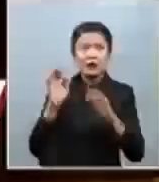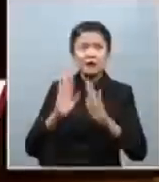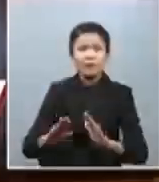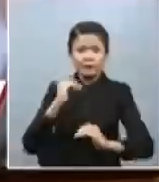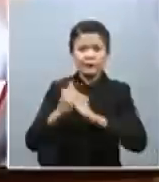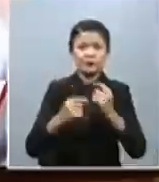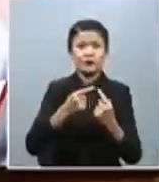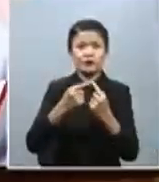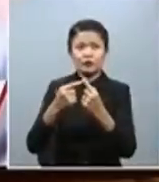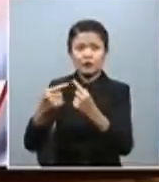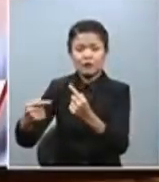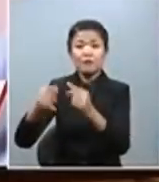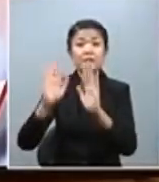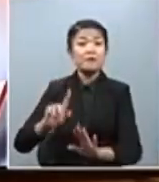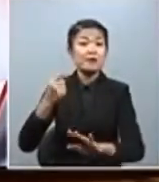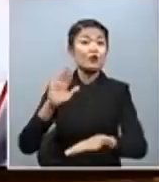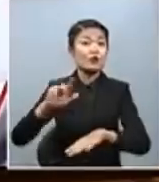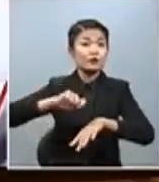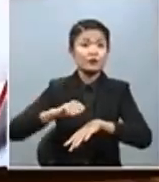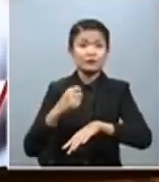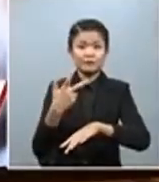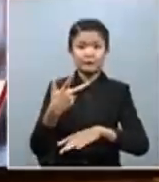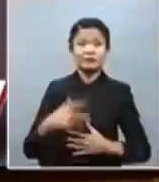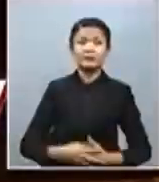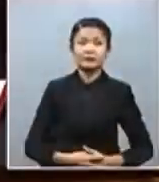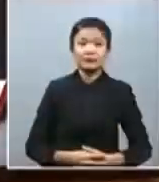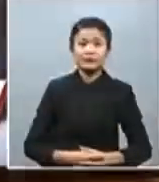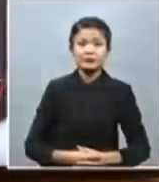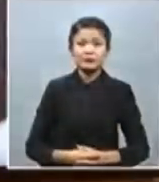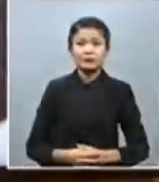3และเป็นปรากฏการณ์ใหม่ให้แก่วงการบันเทิงอีกด้วยค่ะ